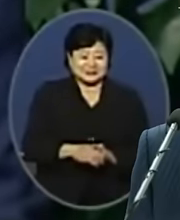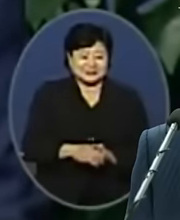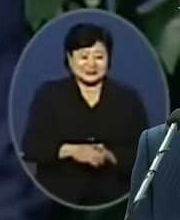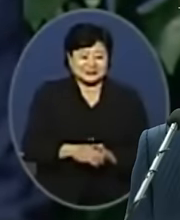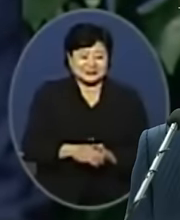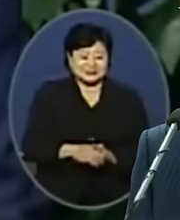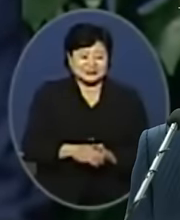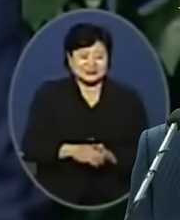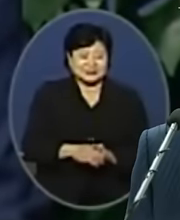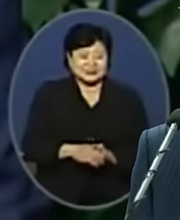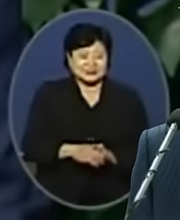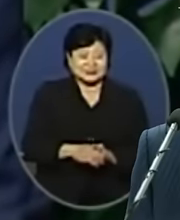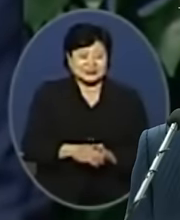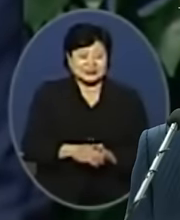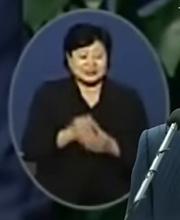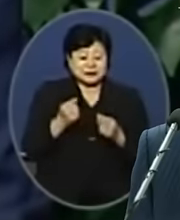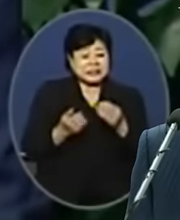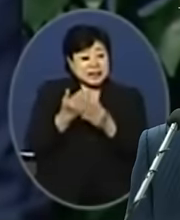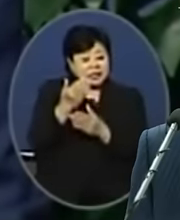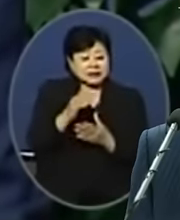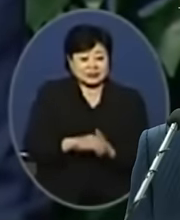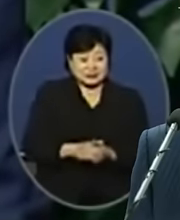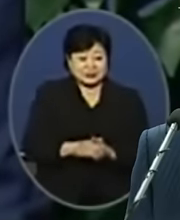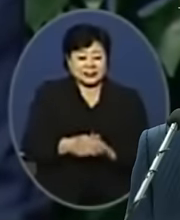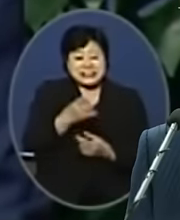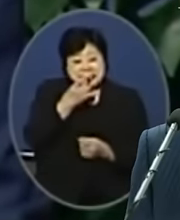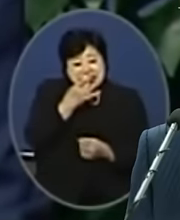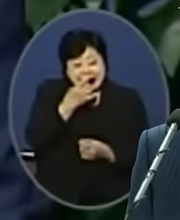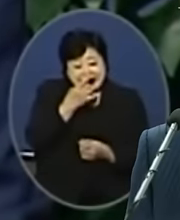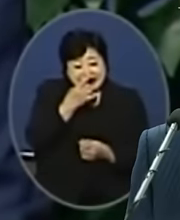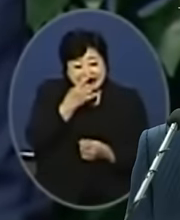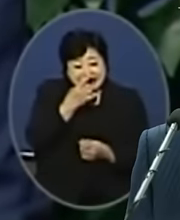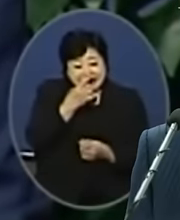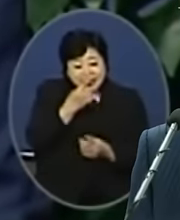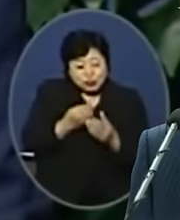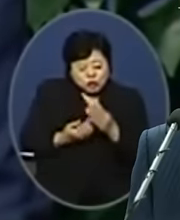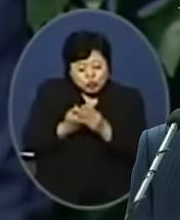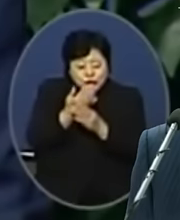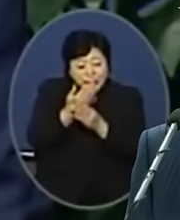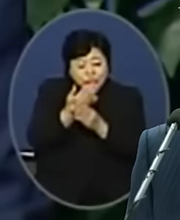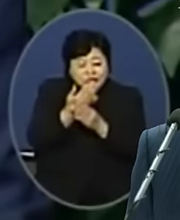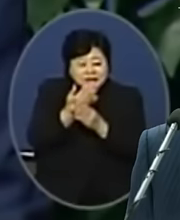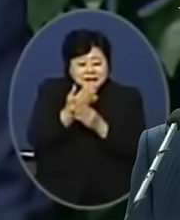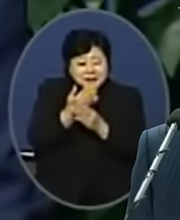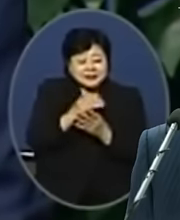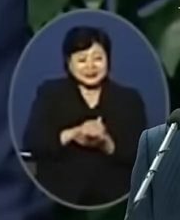어떻게 그런 힘이 생기느냐? 씨앗을 뚫고